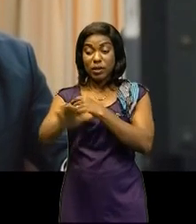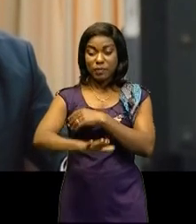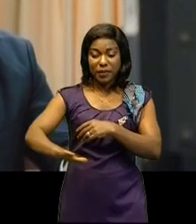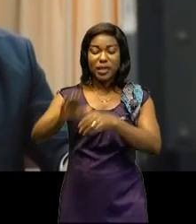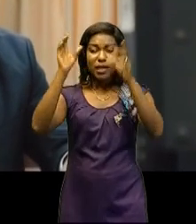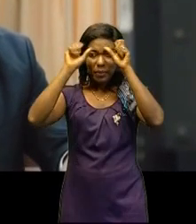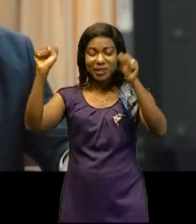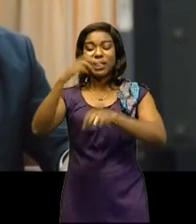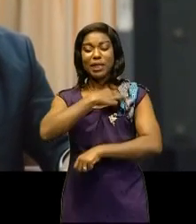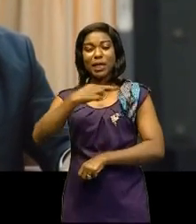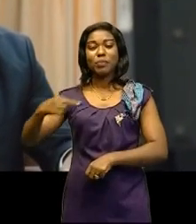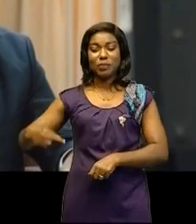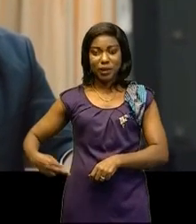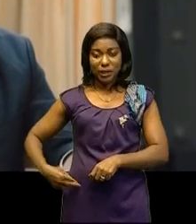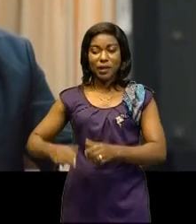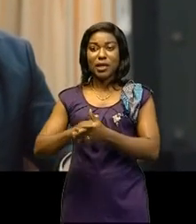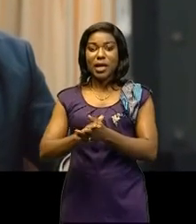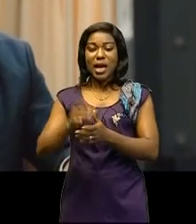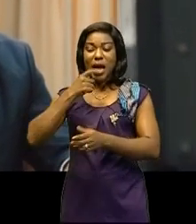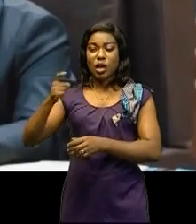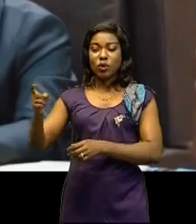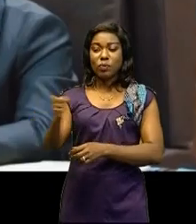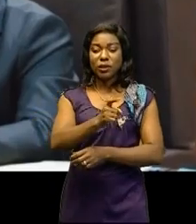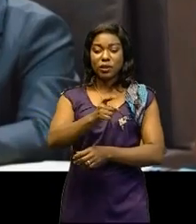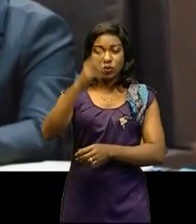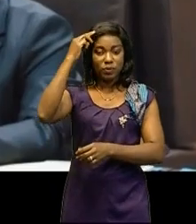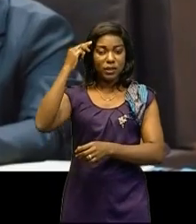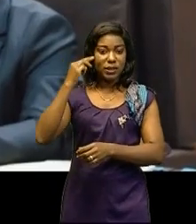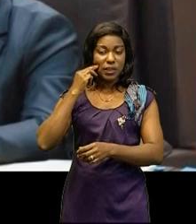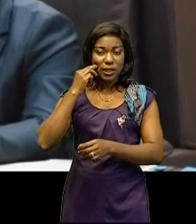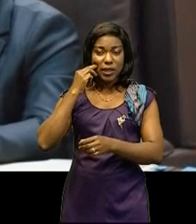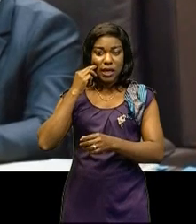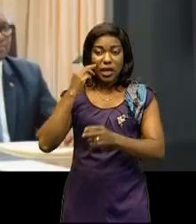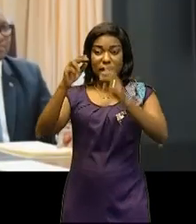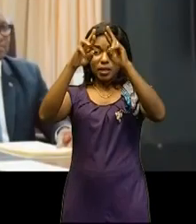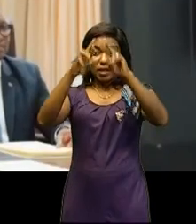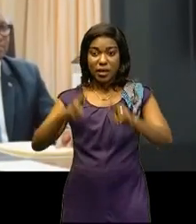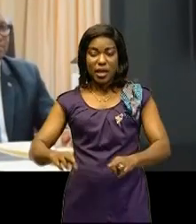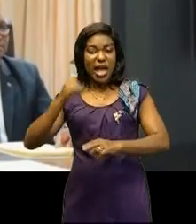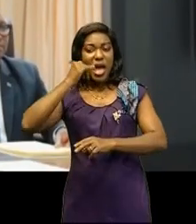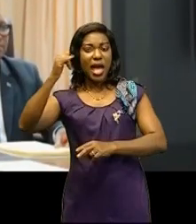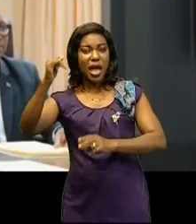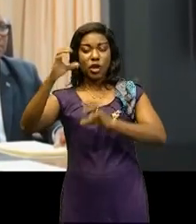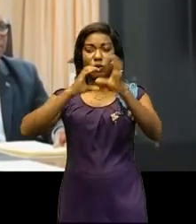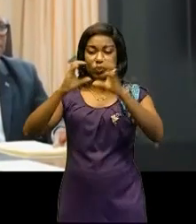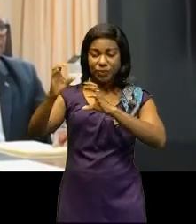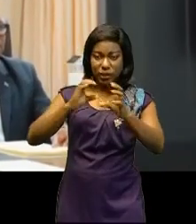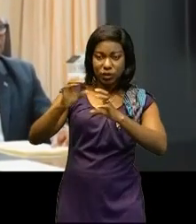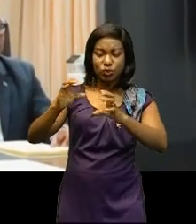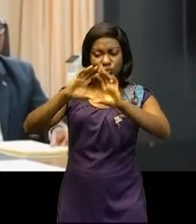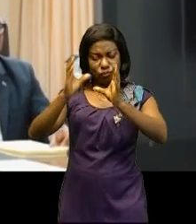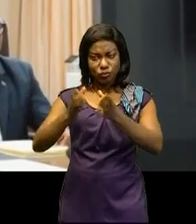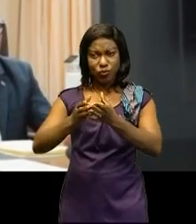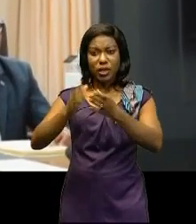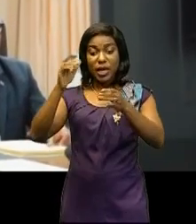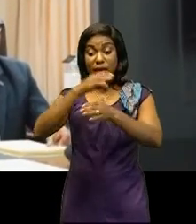de la République a recommandé au ministre de Poste, Téléphone, télécommunications et